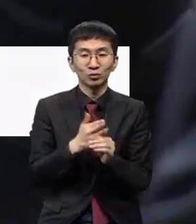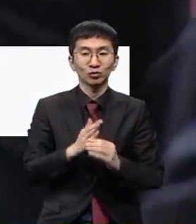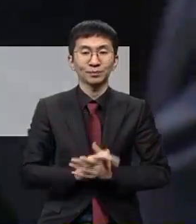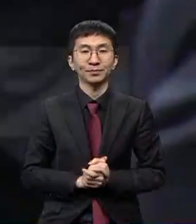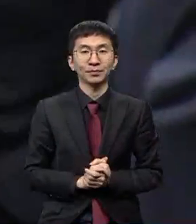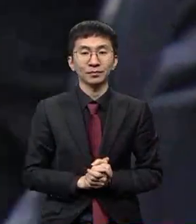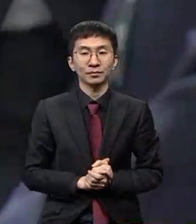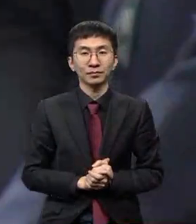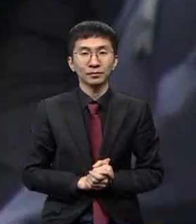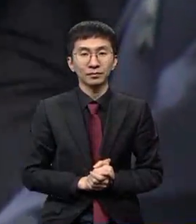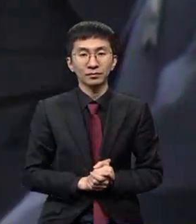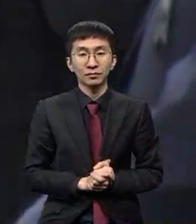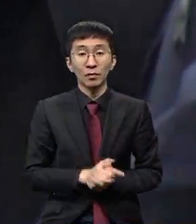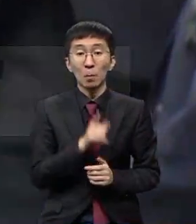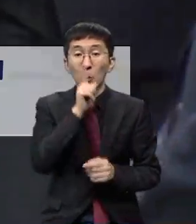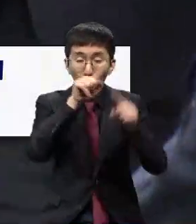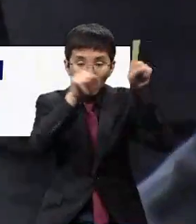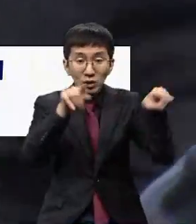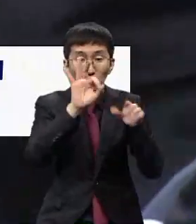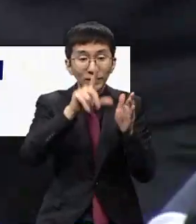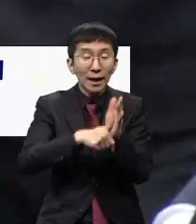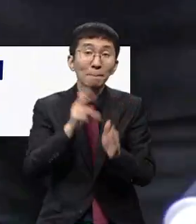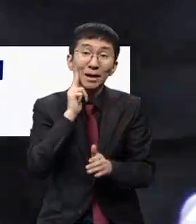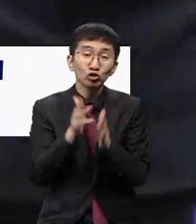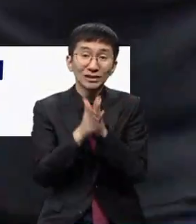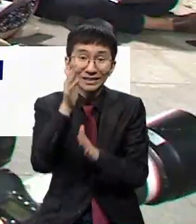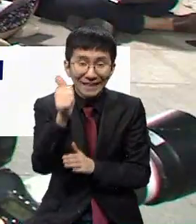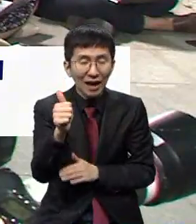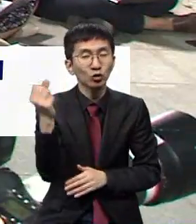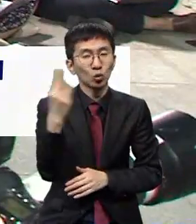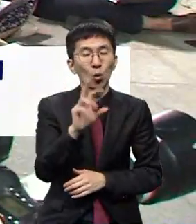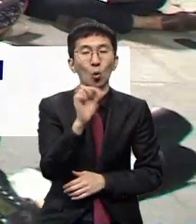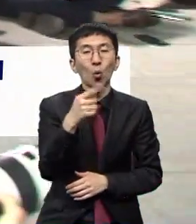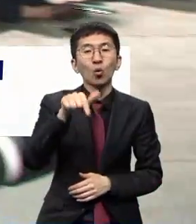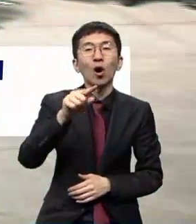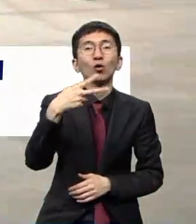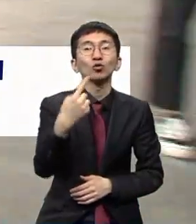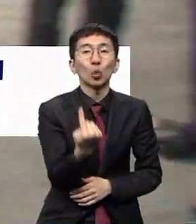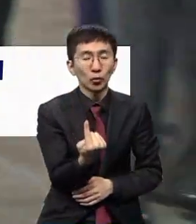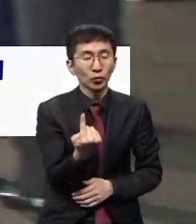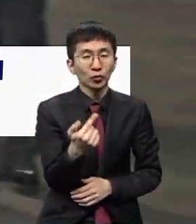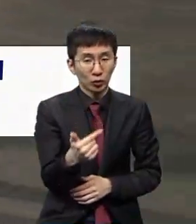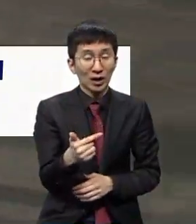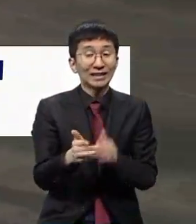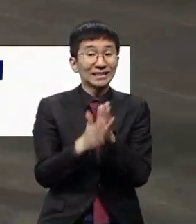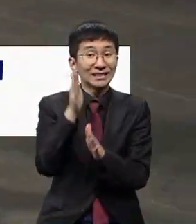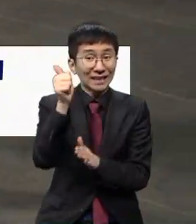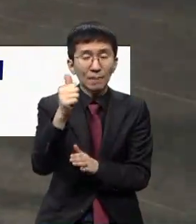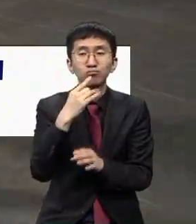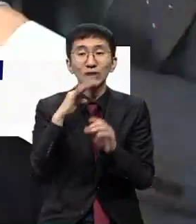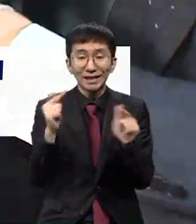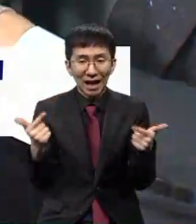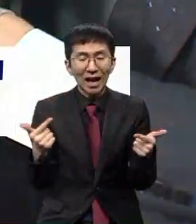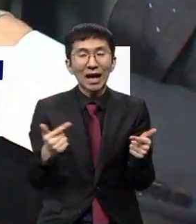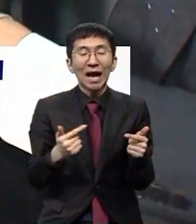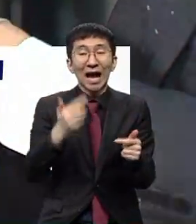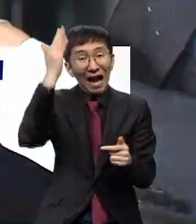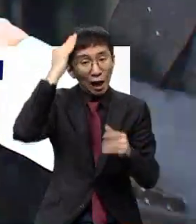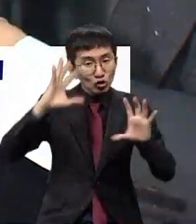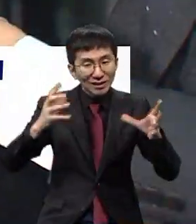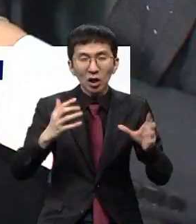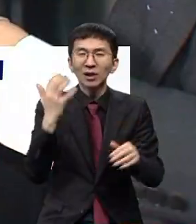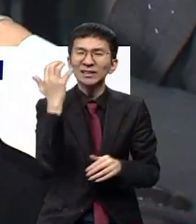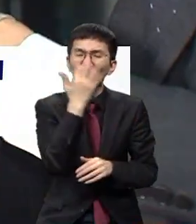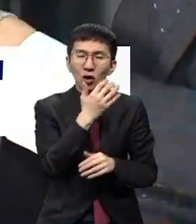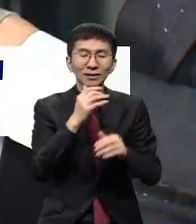되겠죠. 보고서엔 또 고 박원순, 오거돈 전 시장 사례와 함께 한국에서 성희롱이 심각한 사회 문제라는